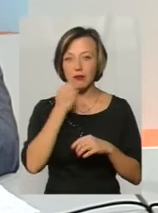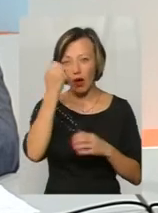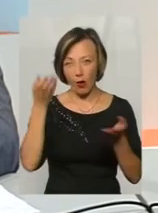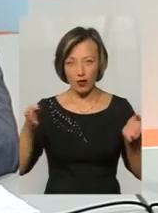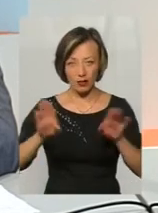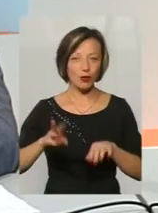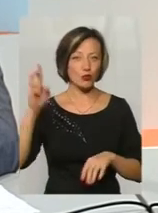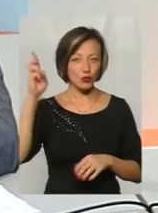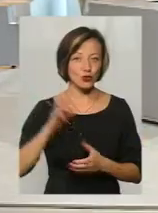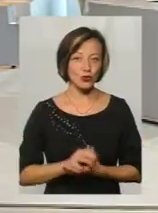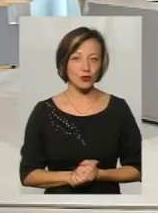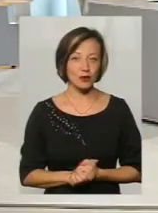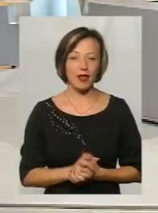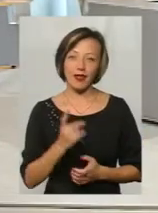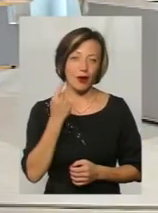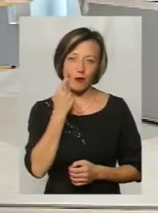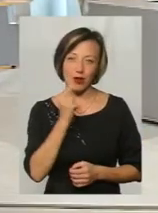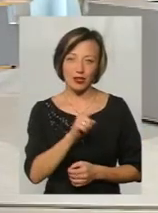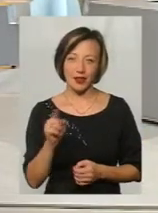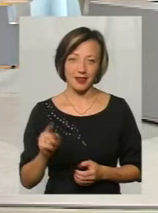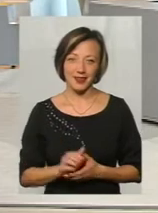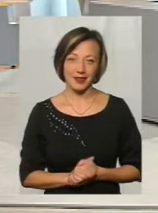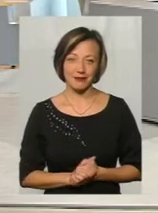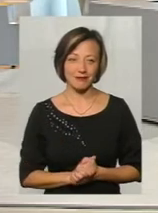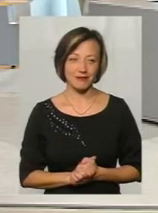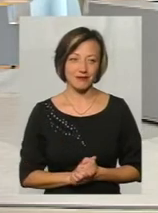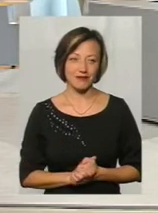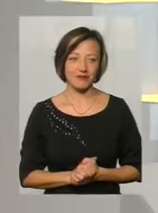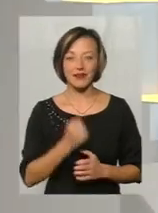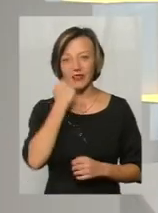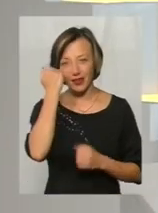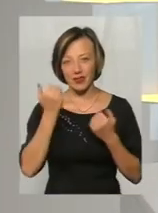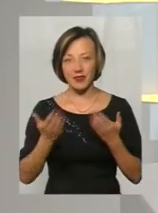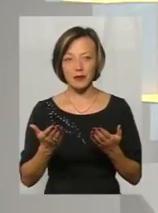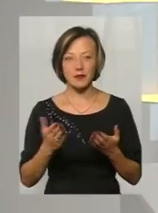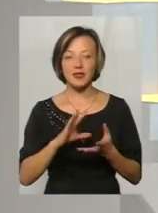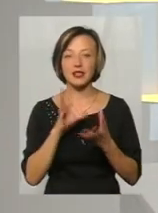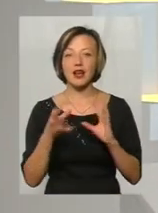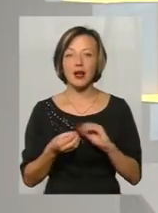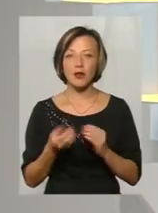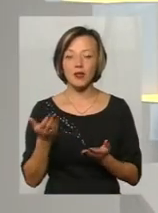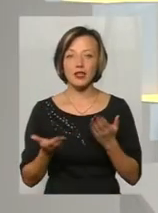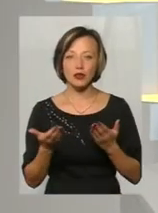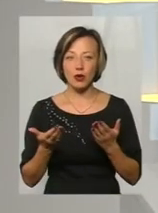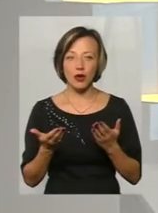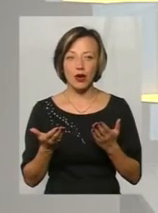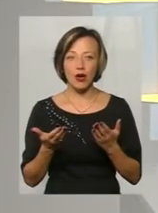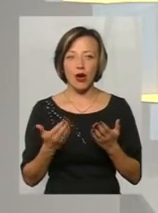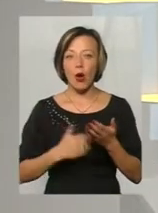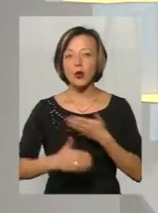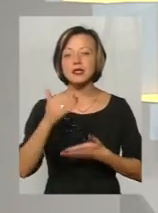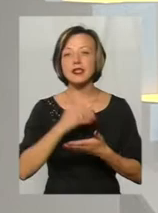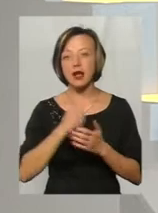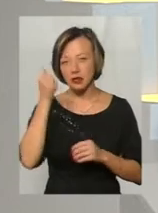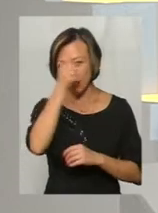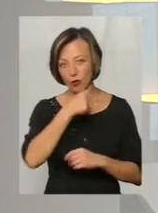Божою. Не ображайте їх. Дякую, пане Кріло. Але загалом, якщо взяти зріз останніх років,